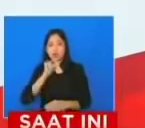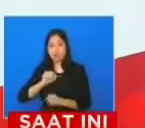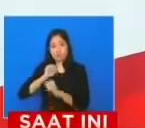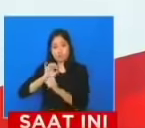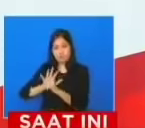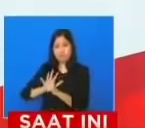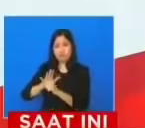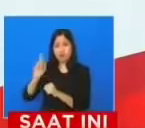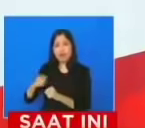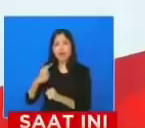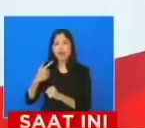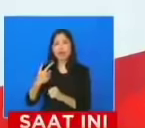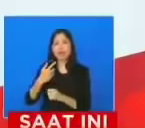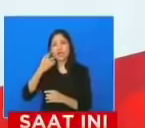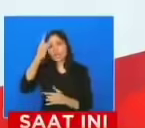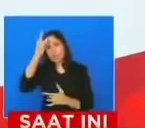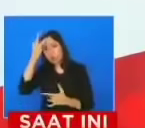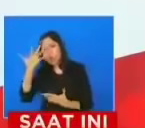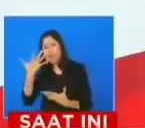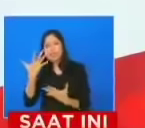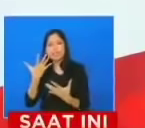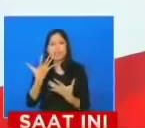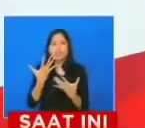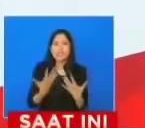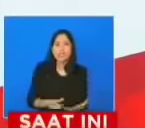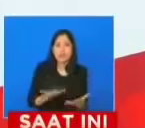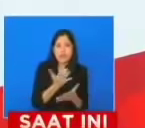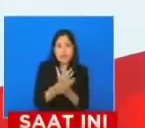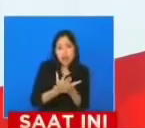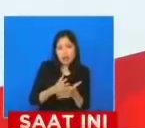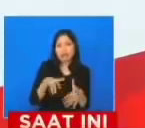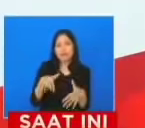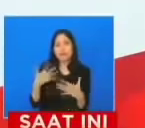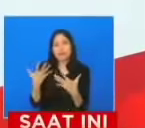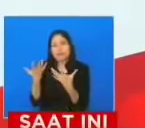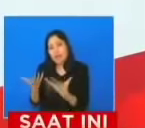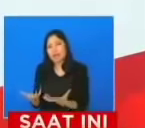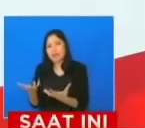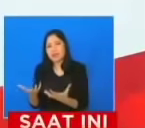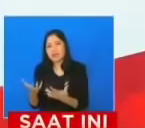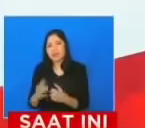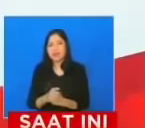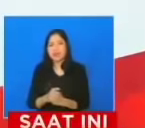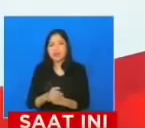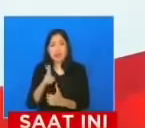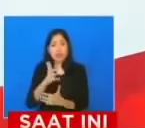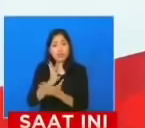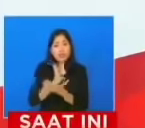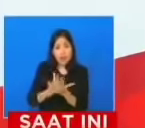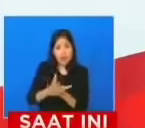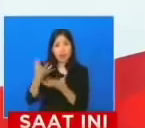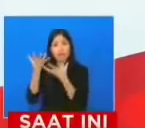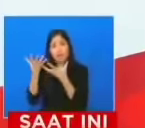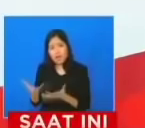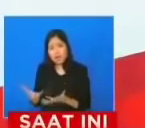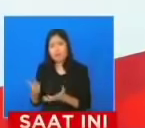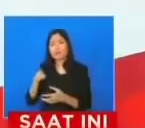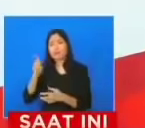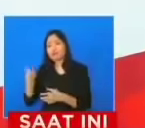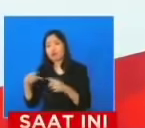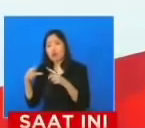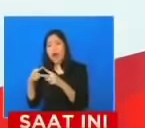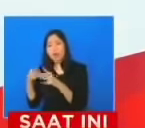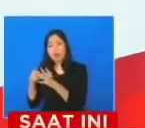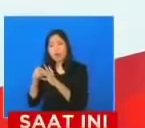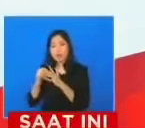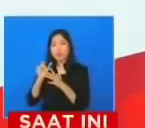dengan keluhan sedang berat. Dengan keluhan sedang berat yang membutuhkan alat bantu